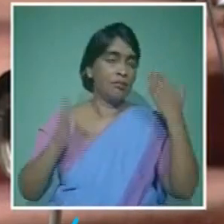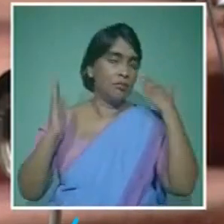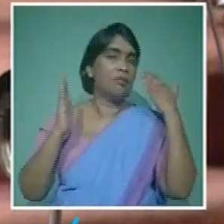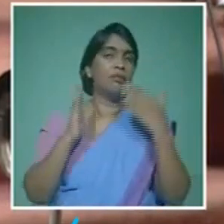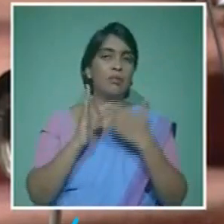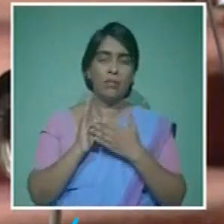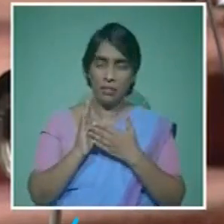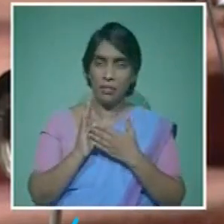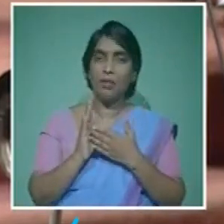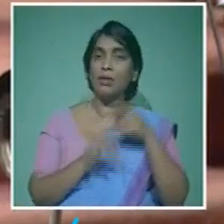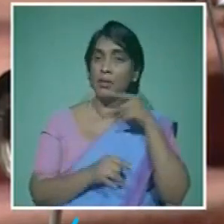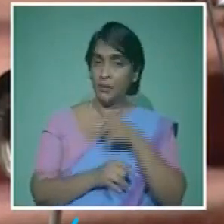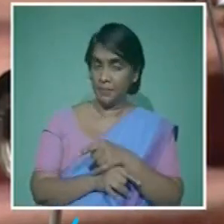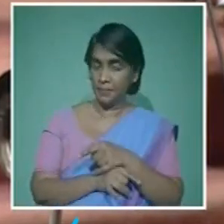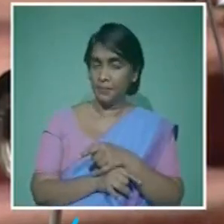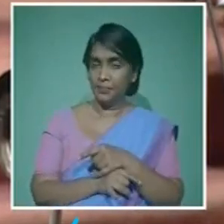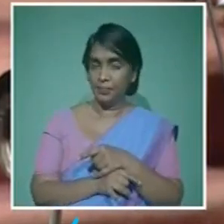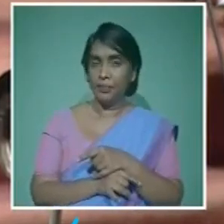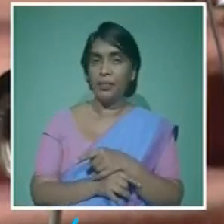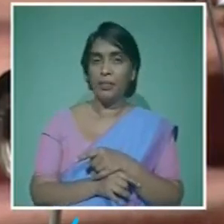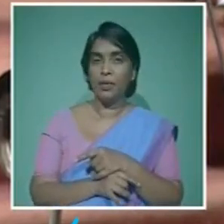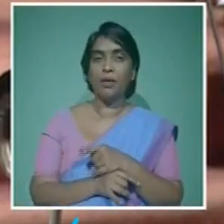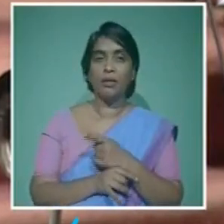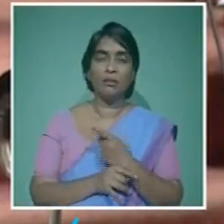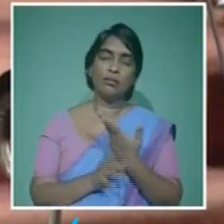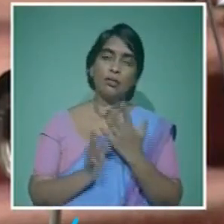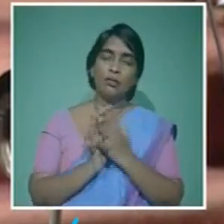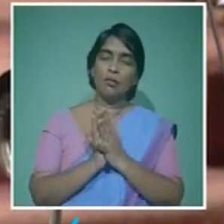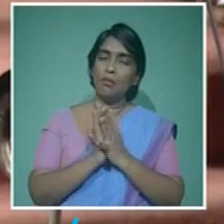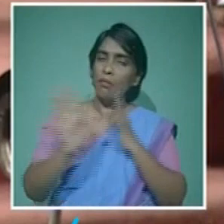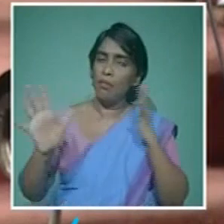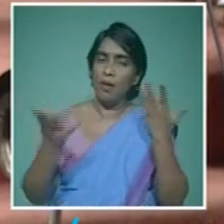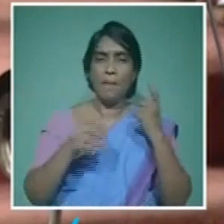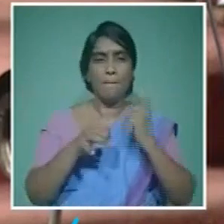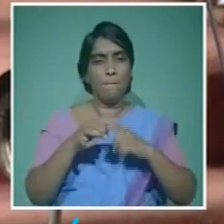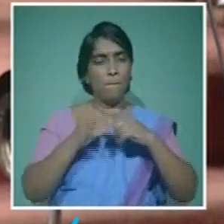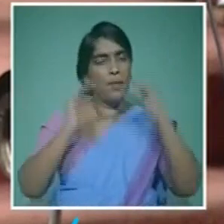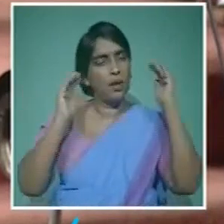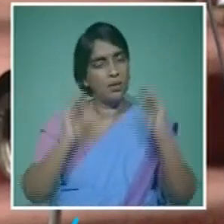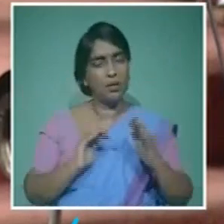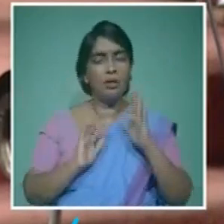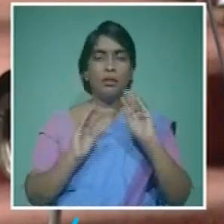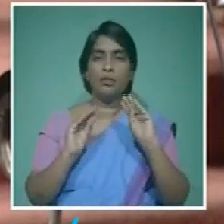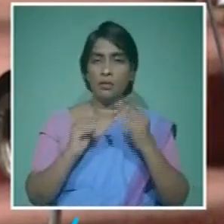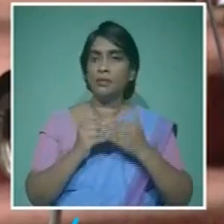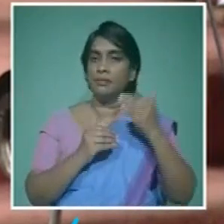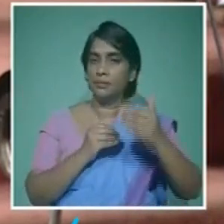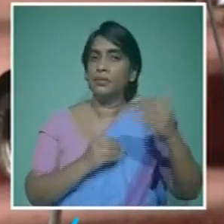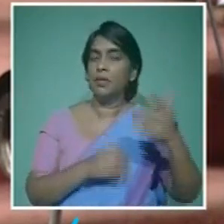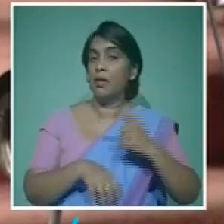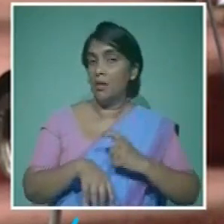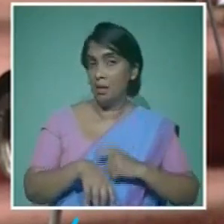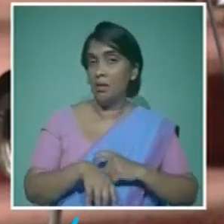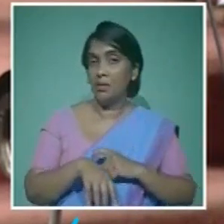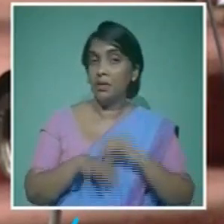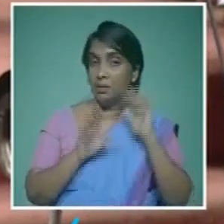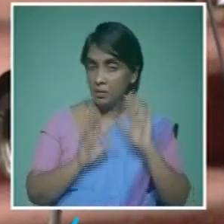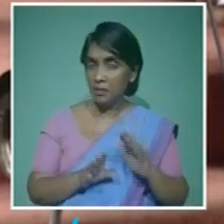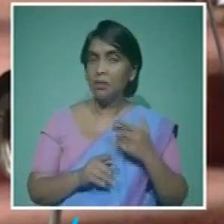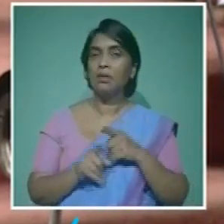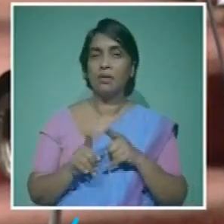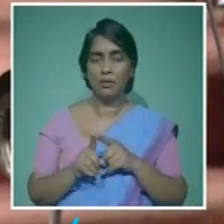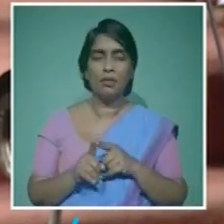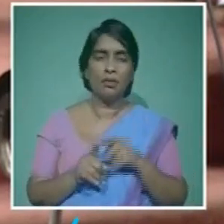வரிசைகள் இல்லாமல் போயிருக்கின்றது, பிரச்சனைகள் குறைக்கப்பட்டிருக்கிறது, இது முன்னேறுவதற்கான வாய்ப்பு இருக்கிறதோ என்ற ஒரு நம்பிக்கையில் நிற்பதற்கு